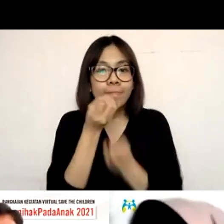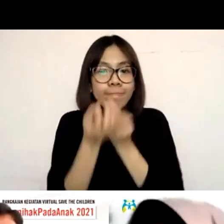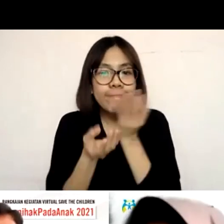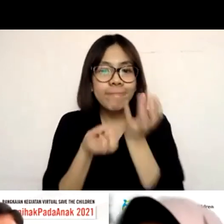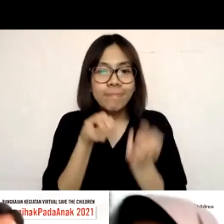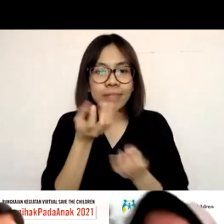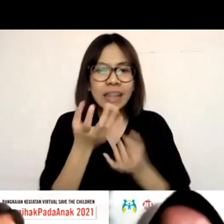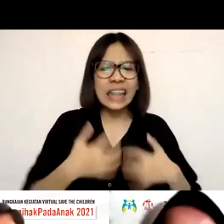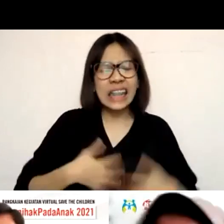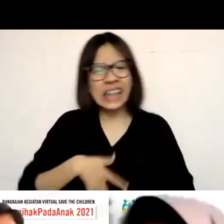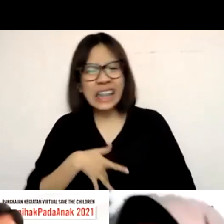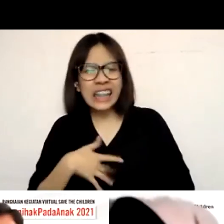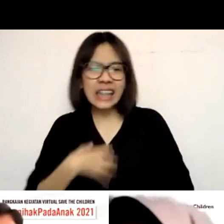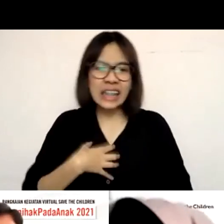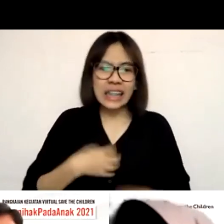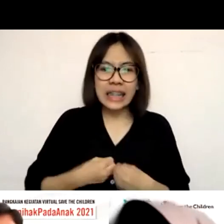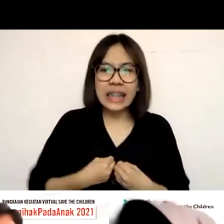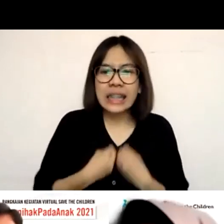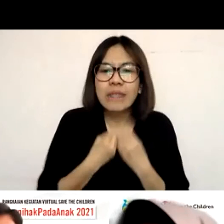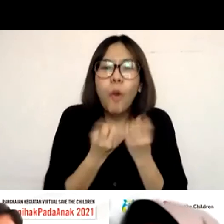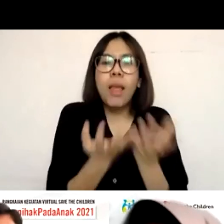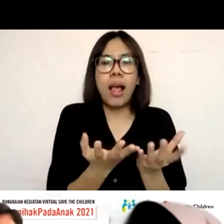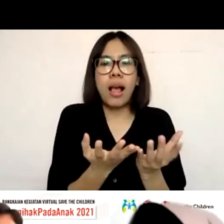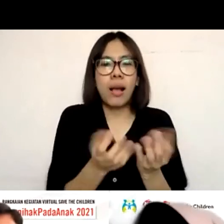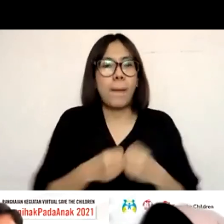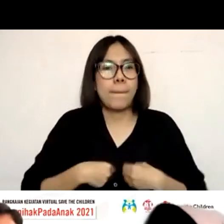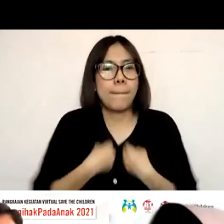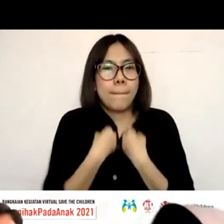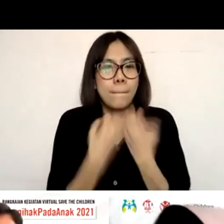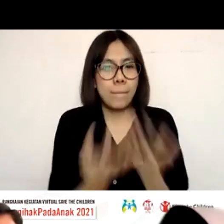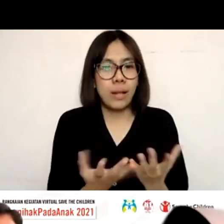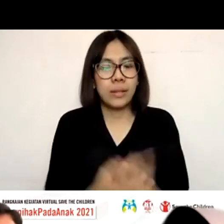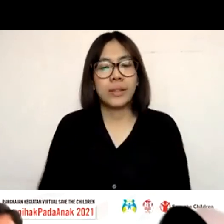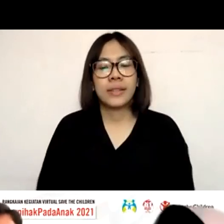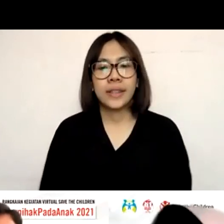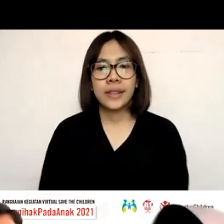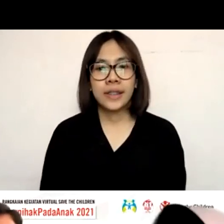mengungkapkan perasaan saya pada kesempatan ini. Apakah dari